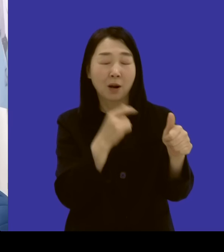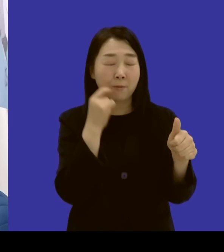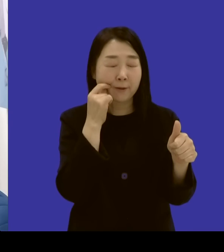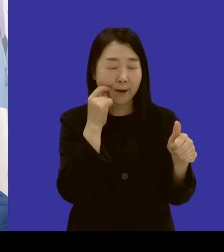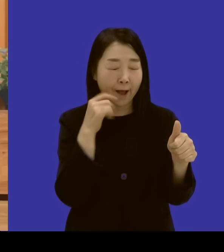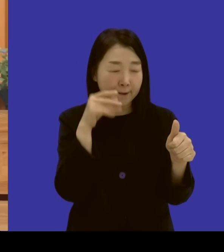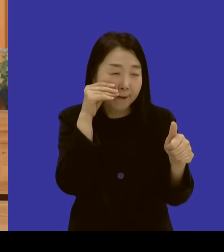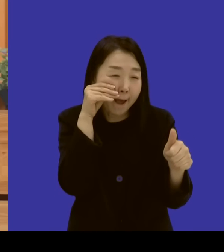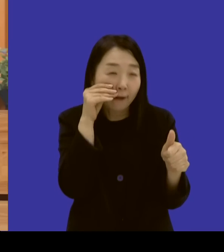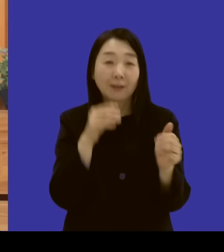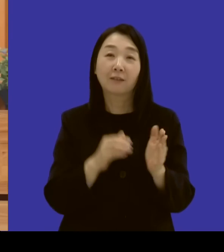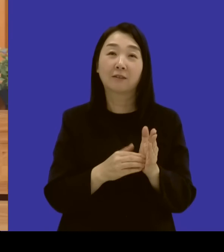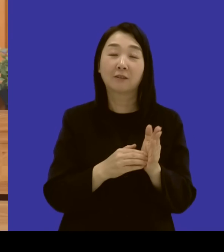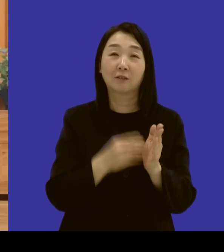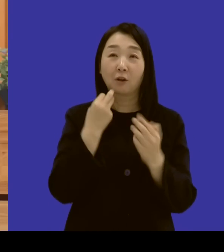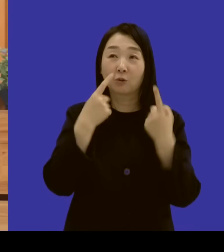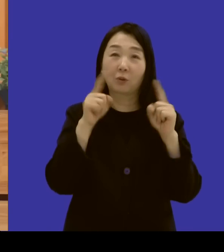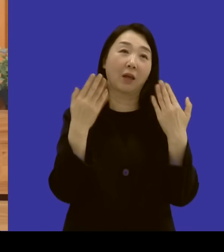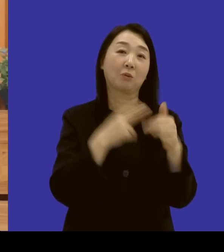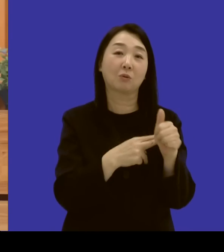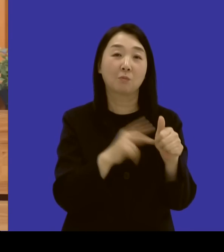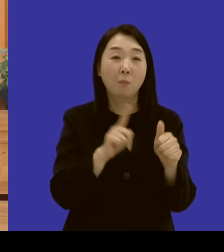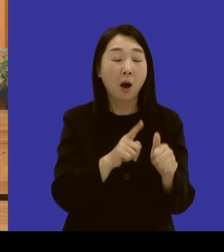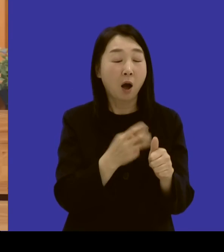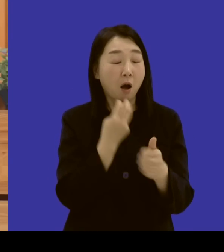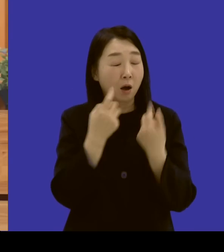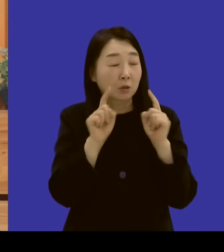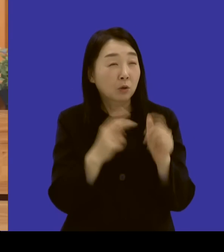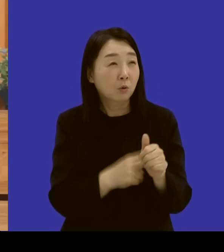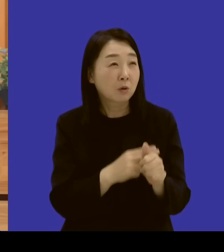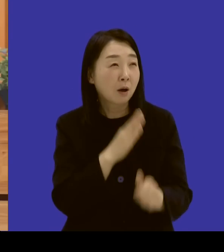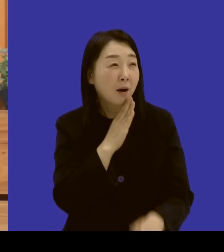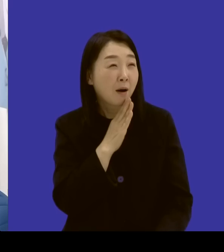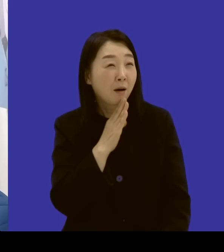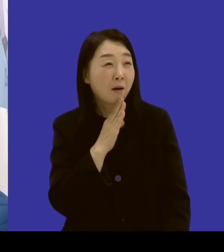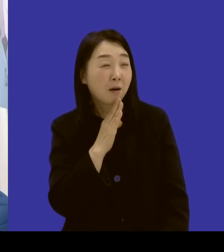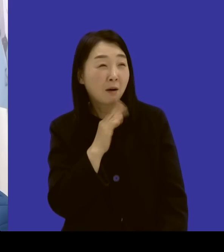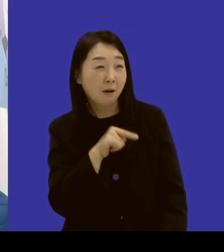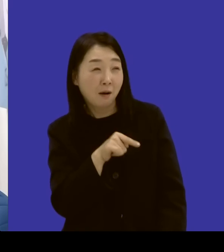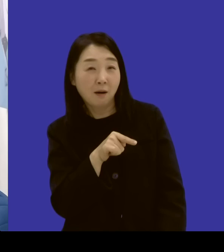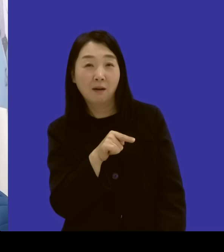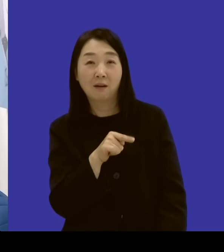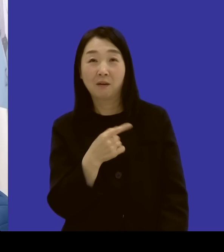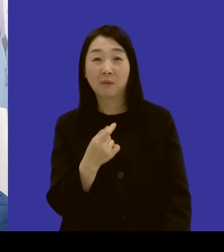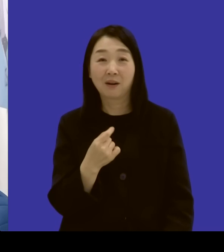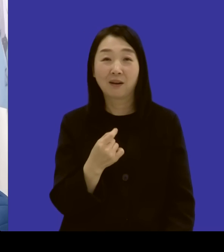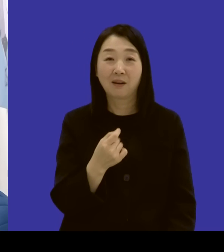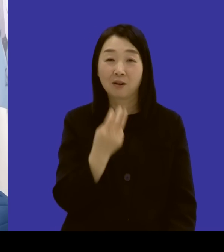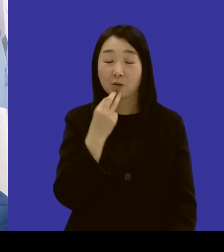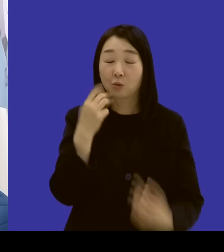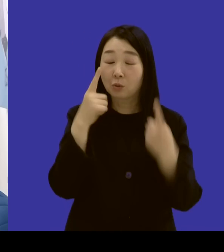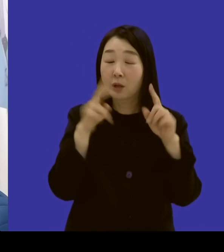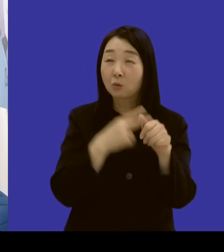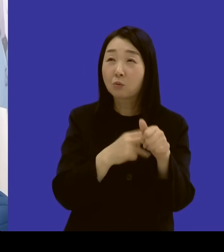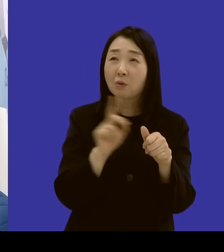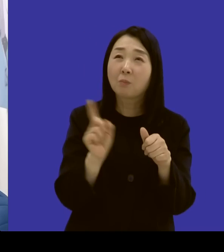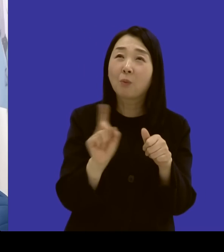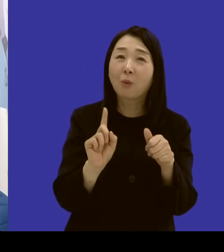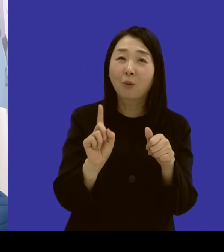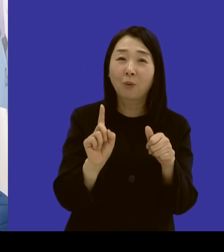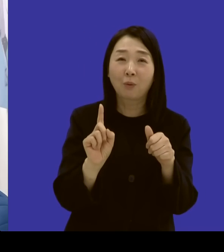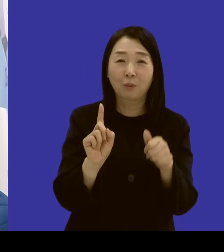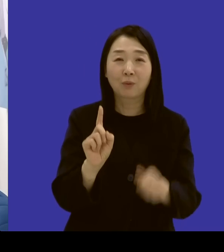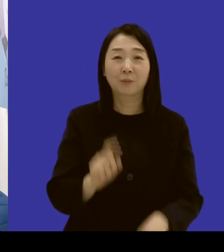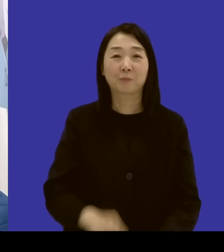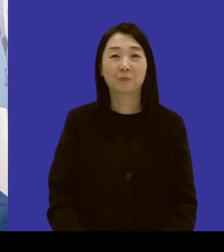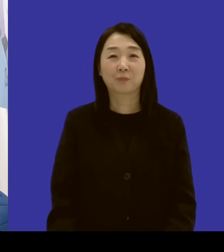더더군다나 서울대 교수라 그러면 최고죠. 완전히 뭐 다 서울대 교수래. 그러면서 그렇죠. 그냥 이 서울대 교수가 도대체 뭔 거야?